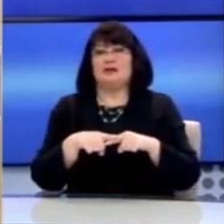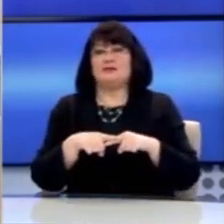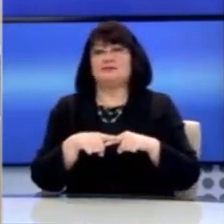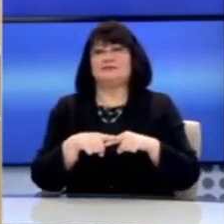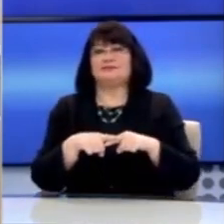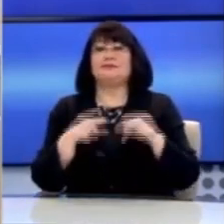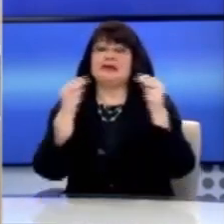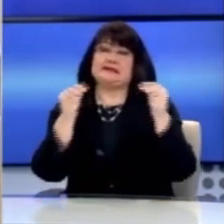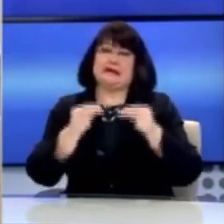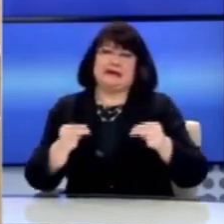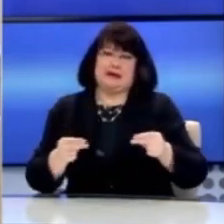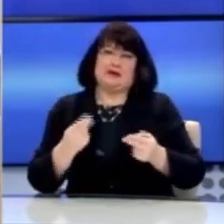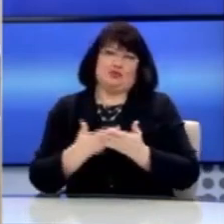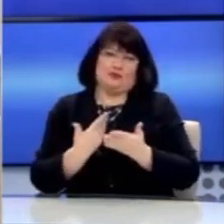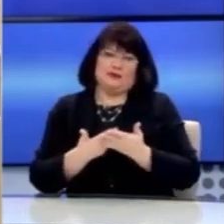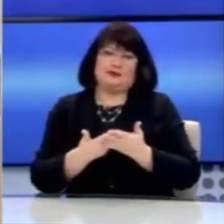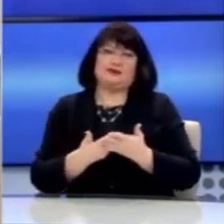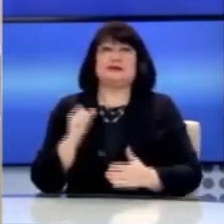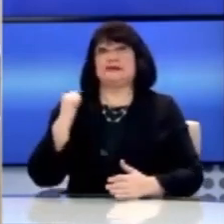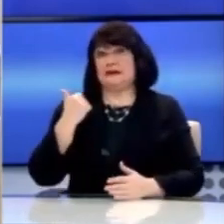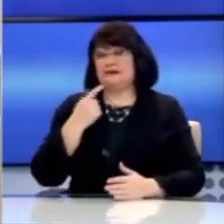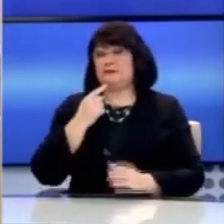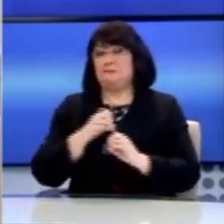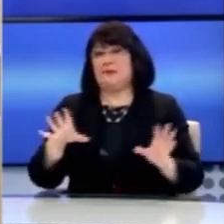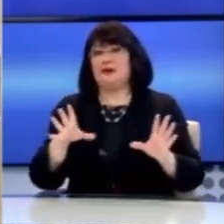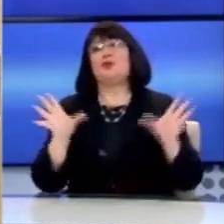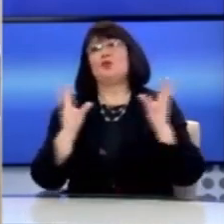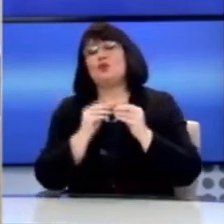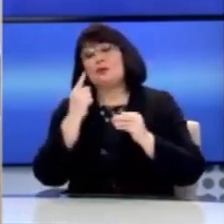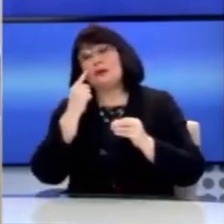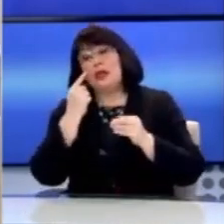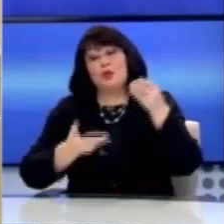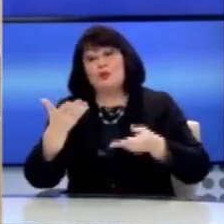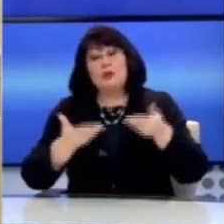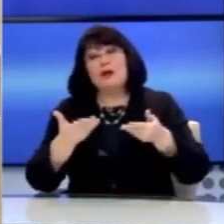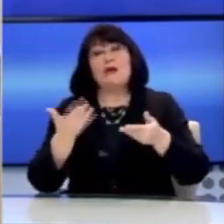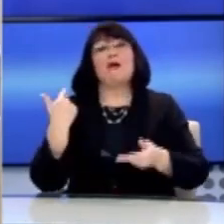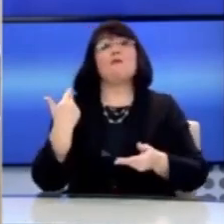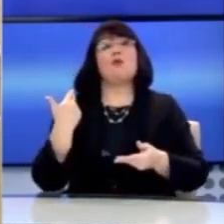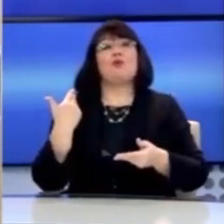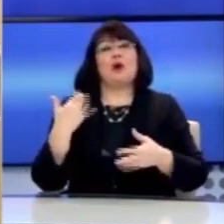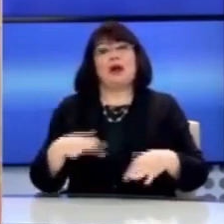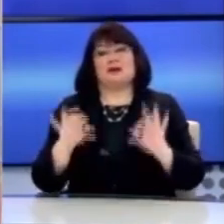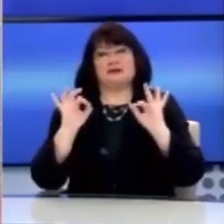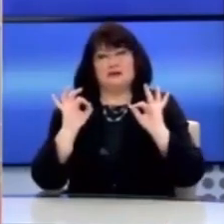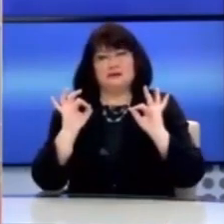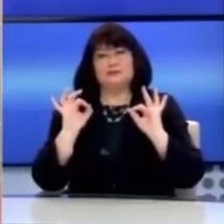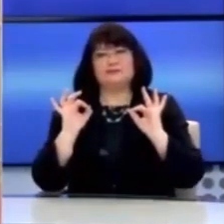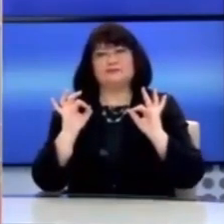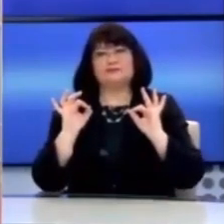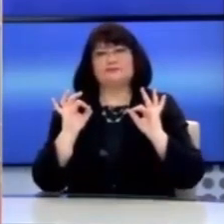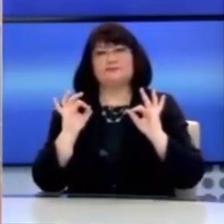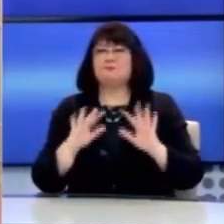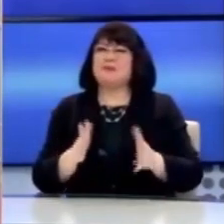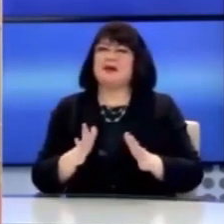με βάση και τα στοιχεία τα χθεσινά, αθρηστικά αν δούμε από την αφετηρία της πανδημίας,